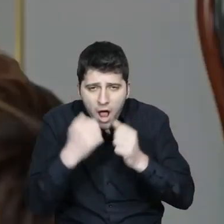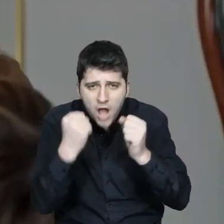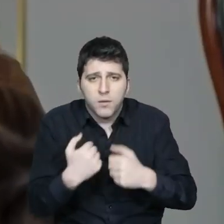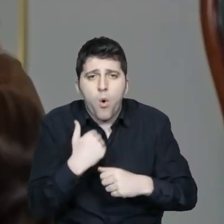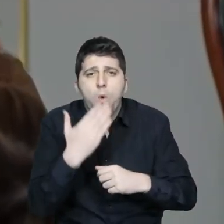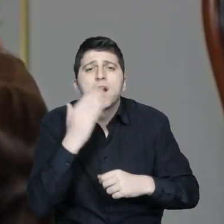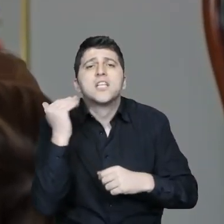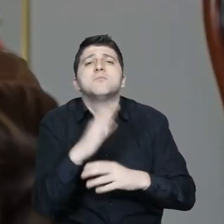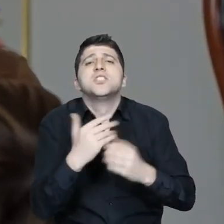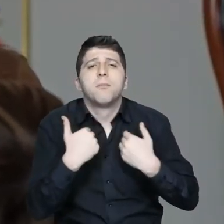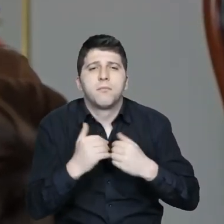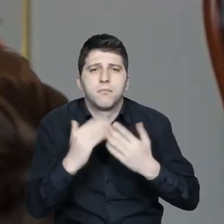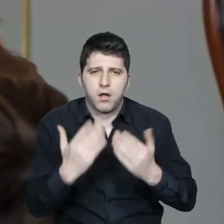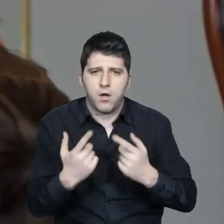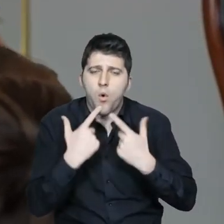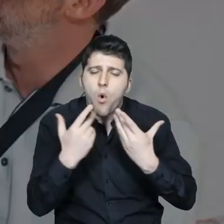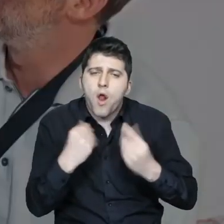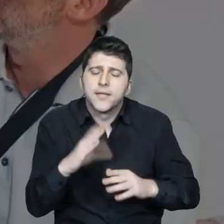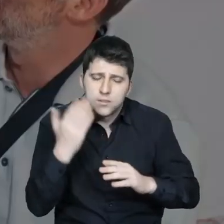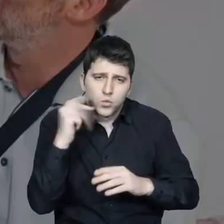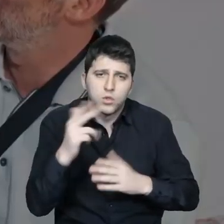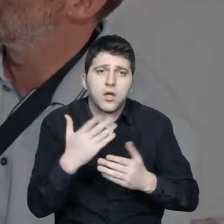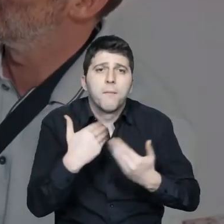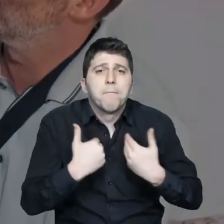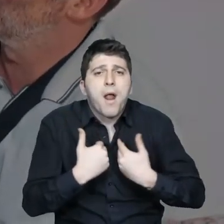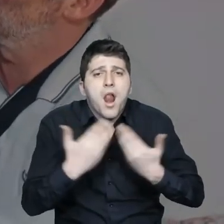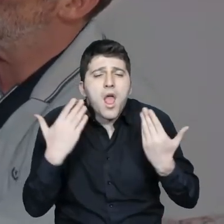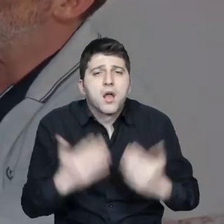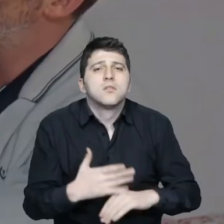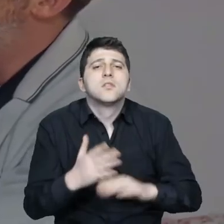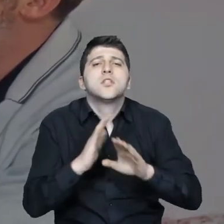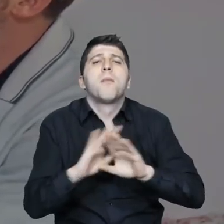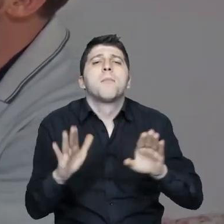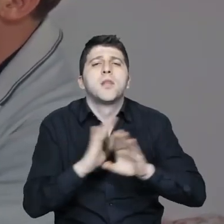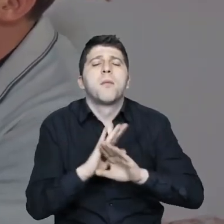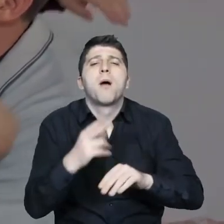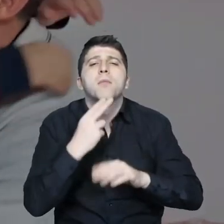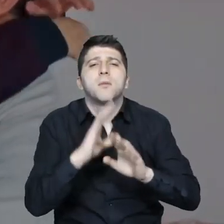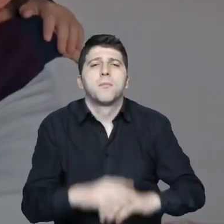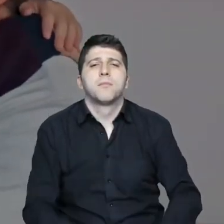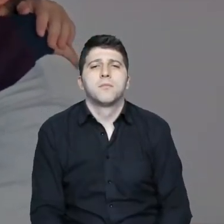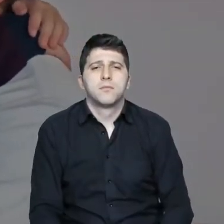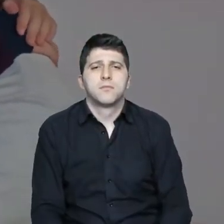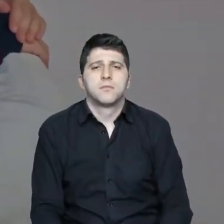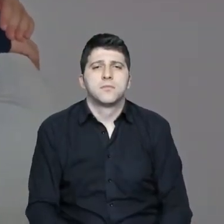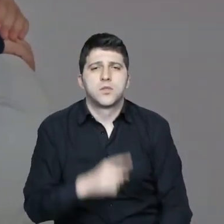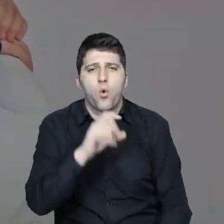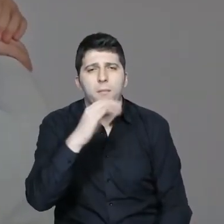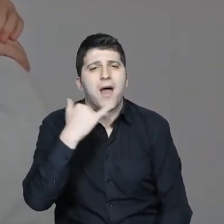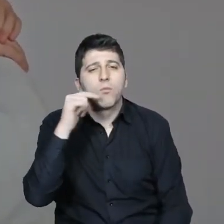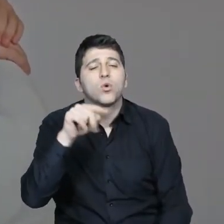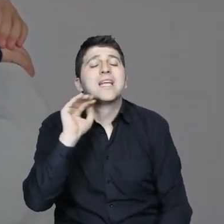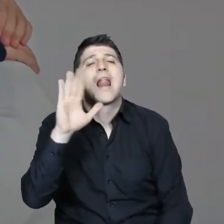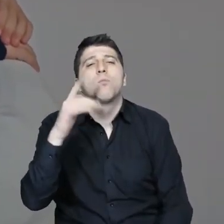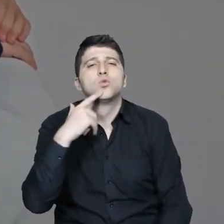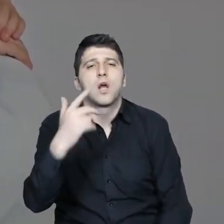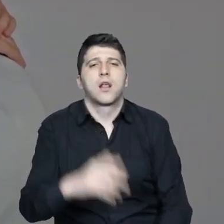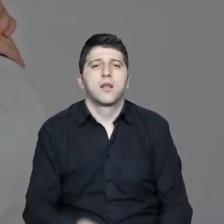Okula gitmeyeceğim. Ya ne demek gitmeyeceğim? Yürü. Bana ne ya? Tamam tamam ablasın. Hadi sen öğretmeni ara, bugün